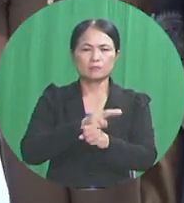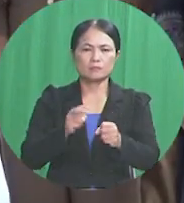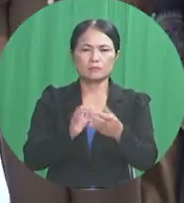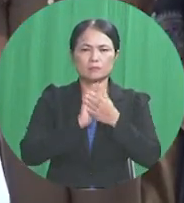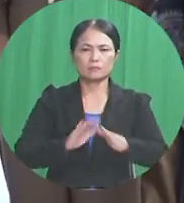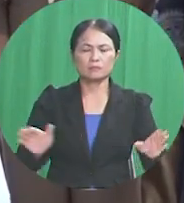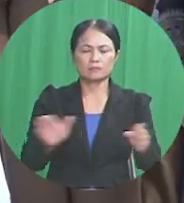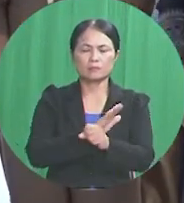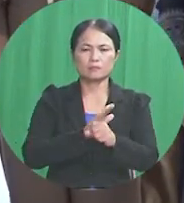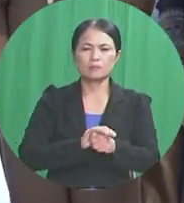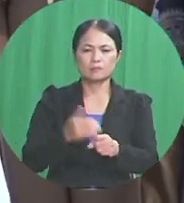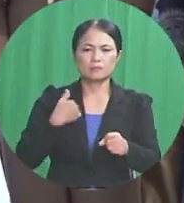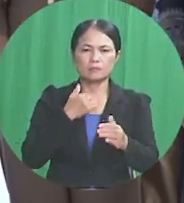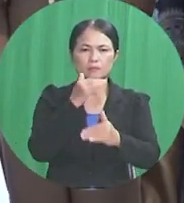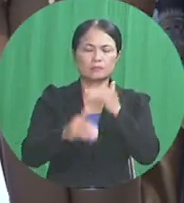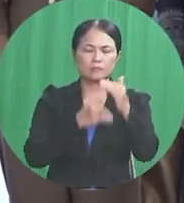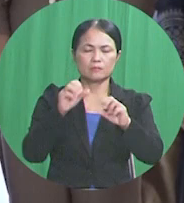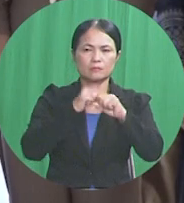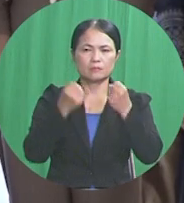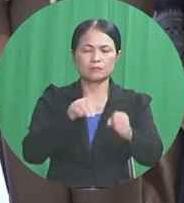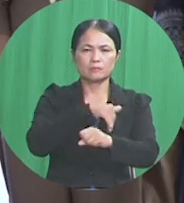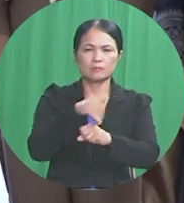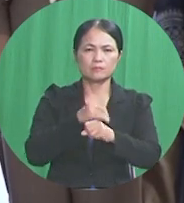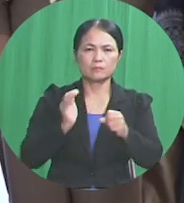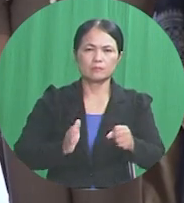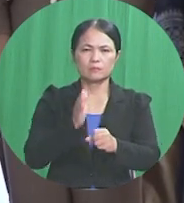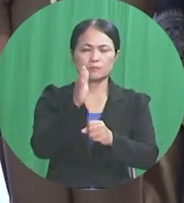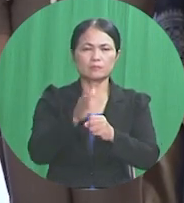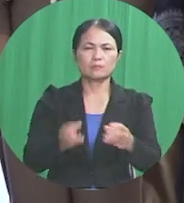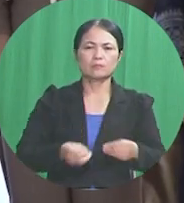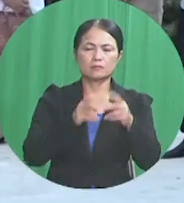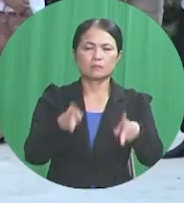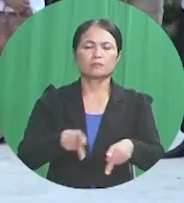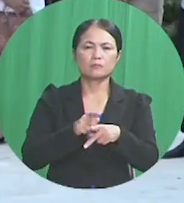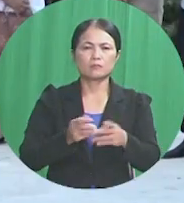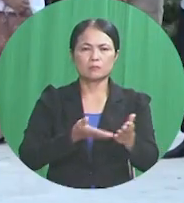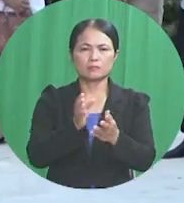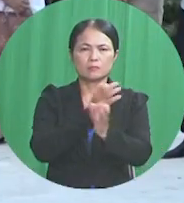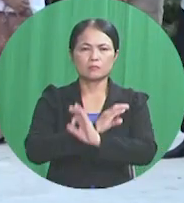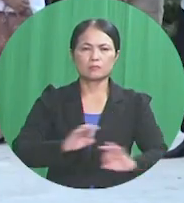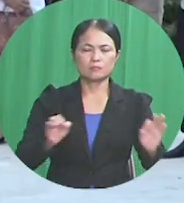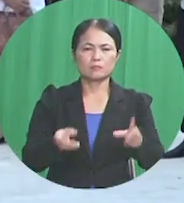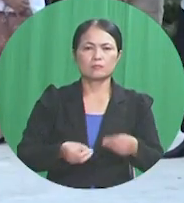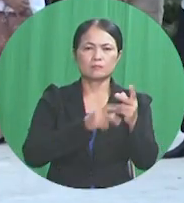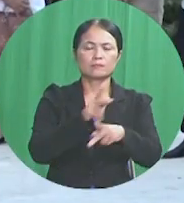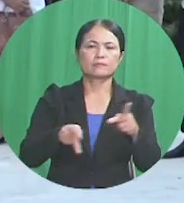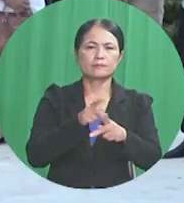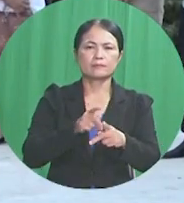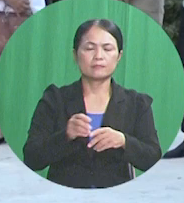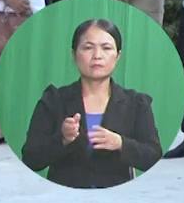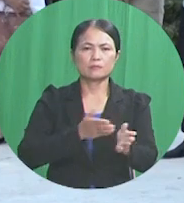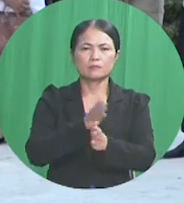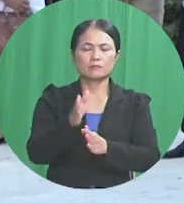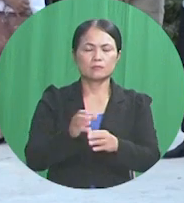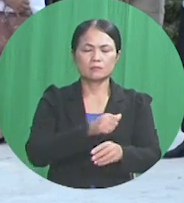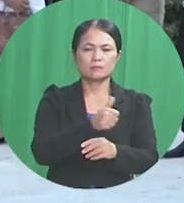ติเพียเป็นบอร์โบว์มีนการอภิวัตสังคมเศรษฐกิจอย่างเหลือนหนึ่งประดอลอากาศหนึ่งสุดสลายเพียบดอลประชีพรถขนมกาประกอบมก